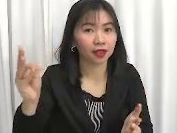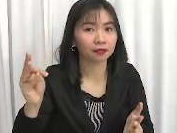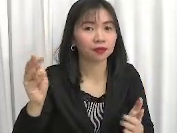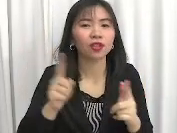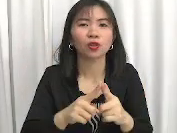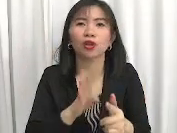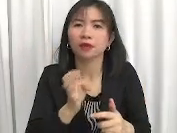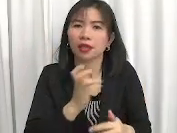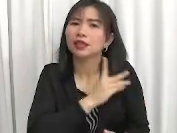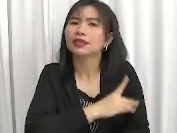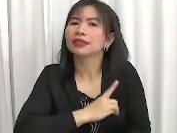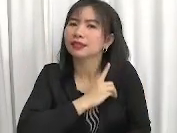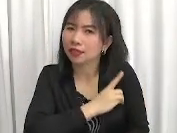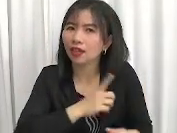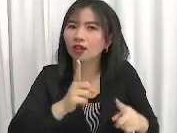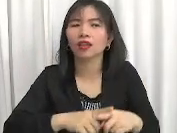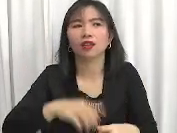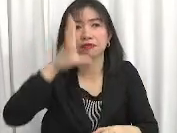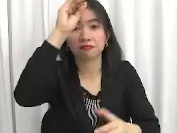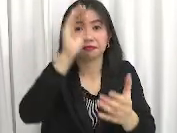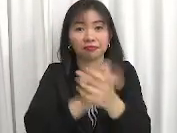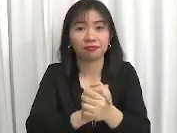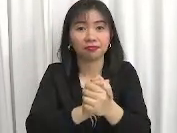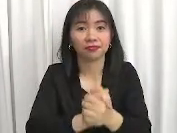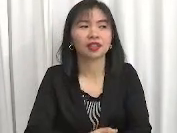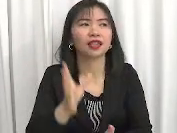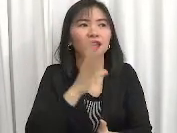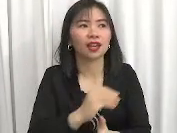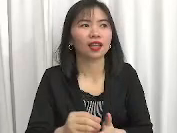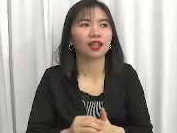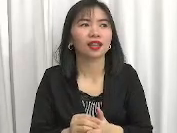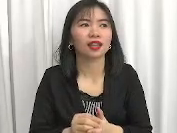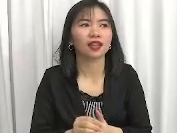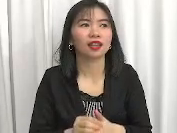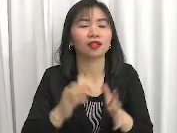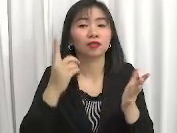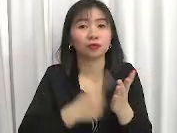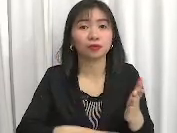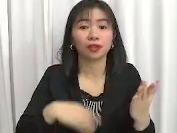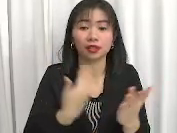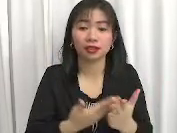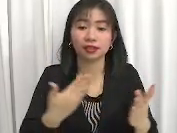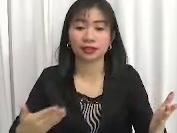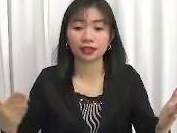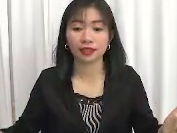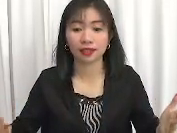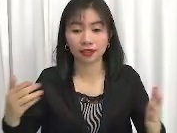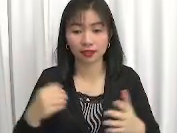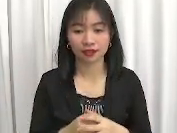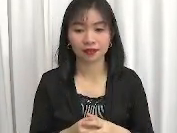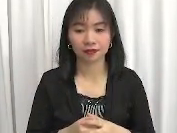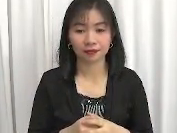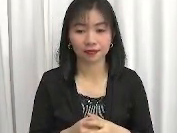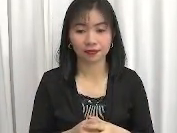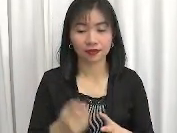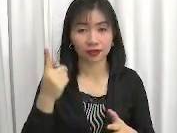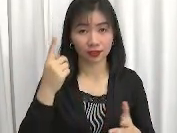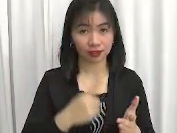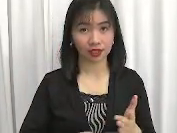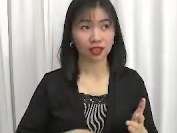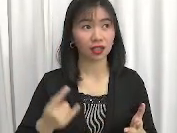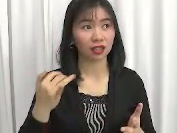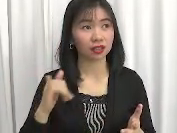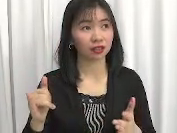kanilang asawang lalaki. Sa kanilang asawang lalaki. At ano rin naman ang bagay-bagay na na gusto nilang